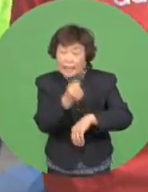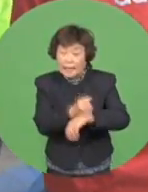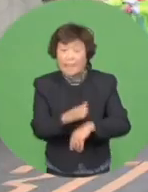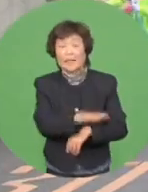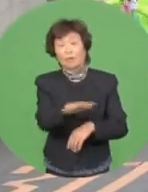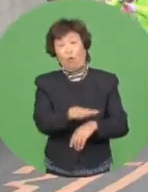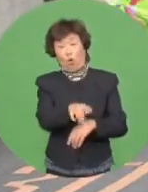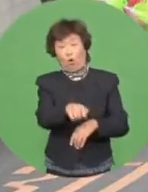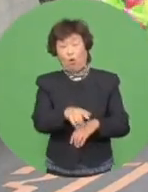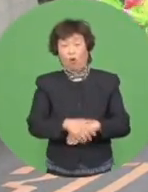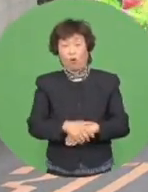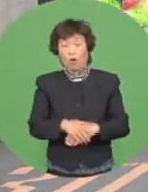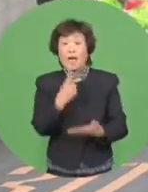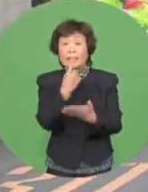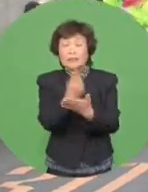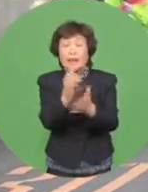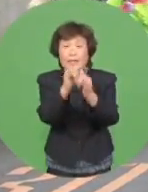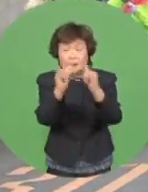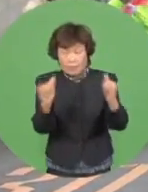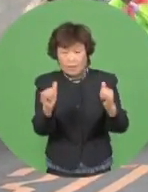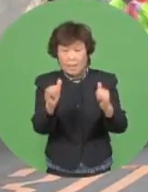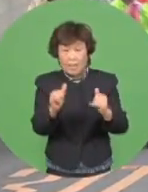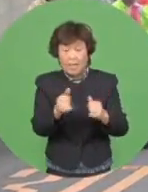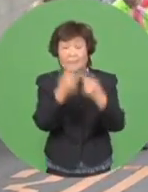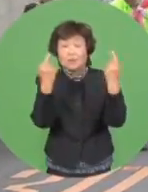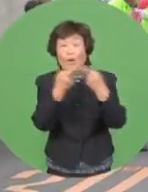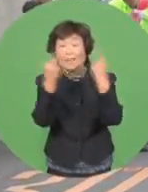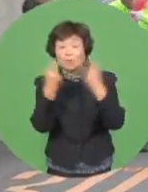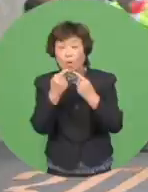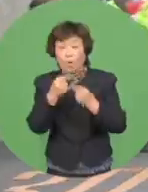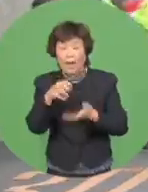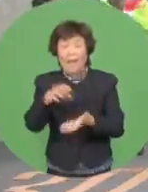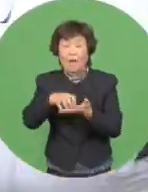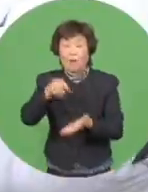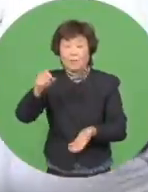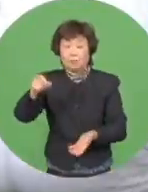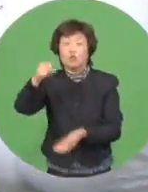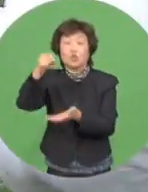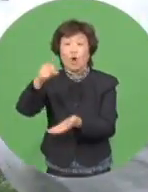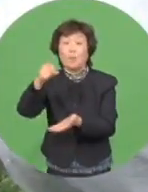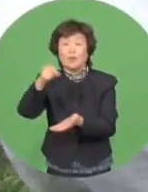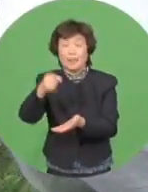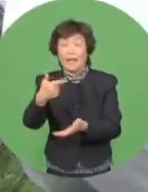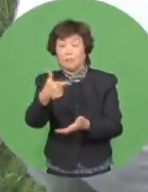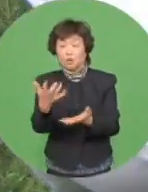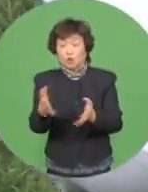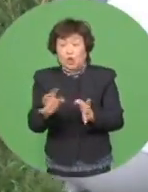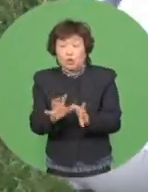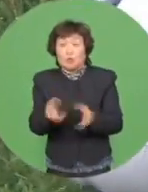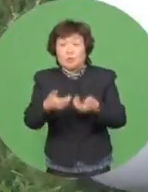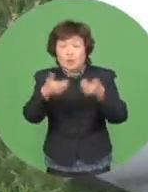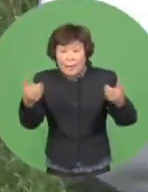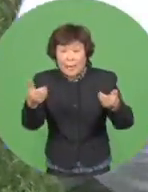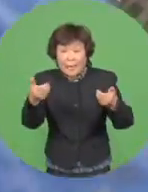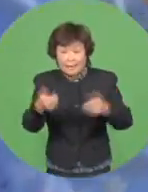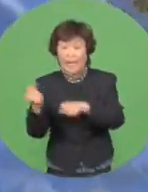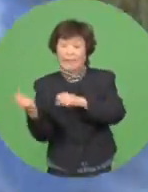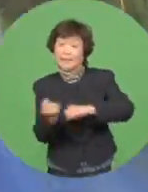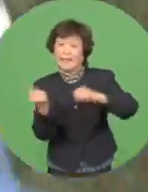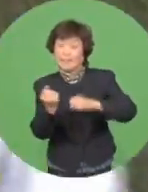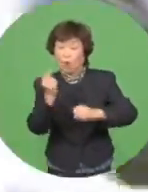ですね。 参加した人たちはそれぞれゴミ袋を手に6つのグループに分かれて清掃活動を始めました